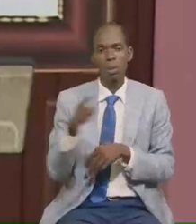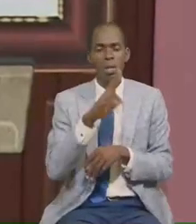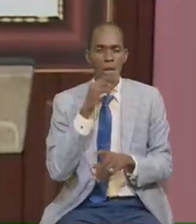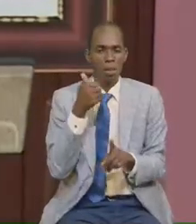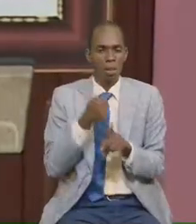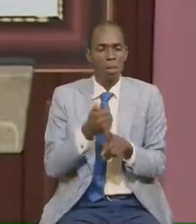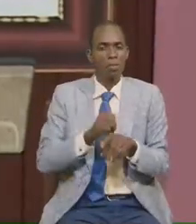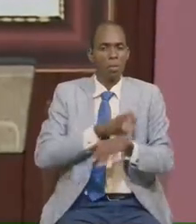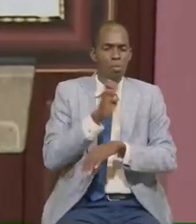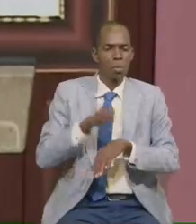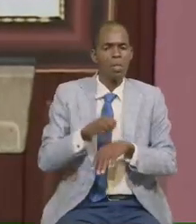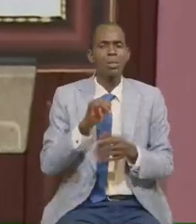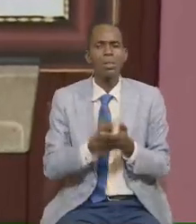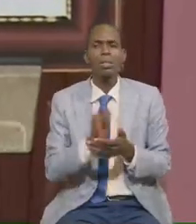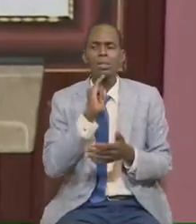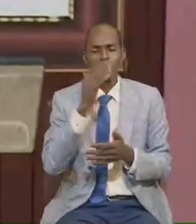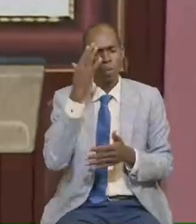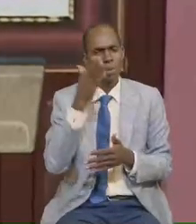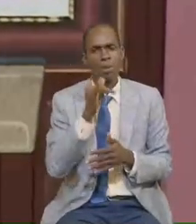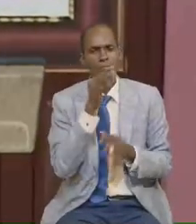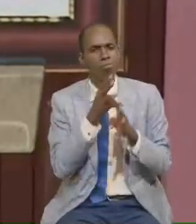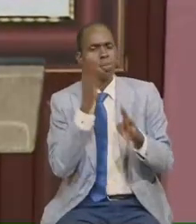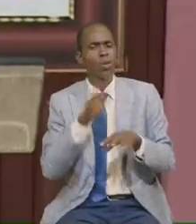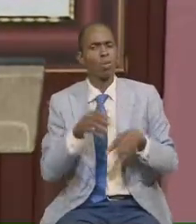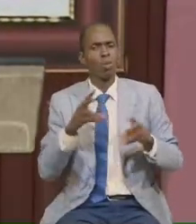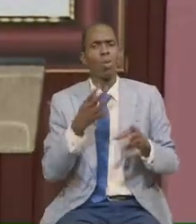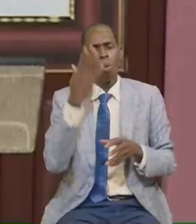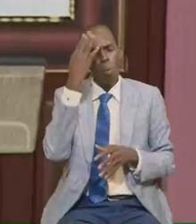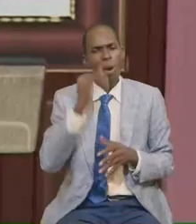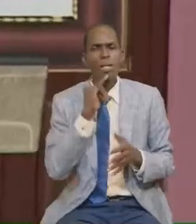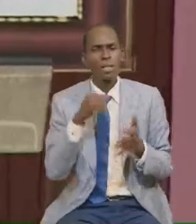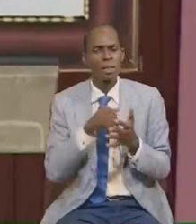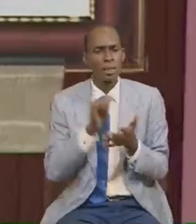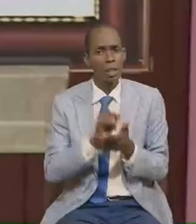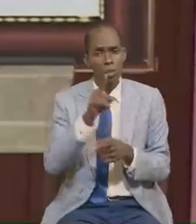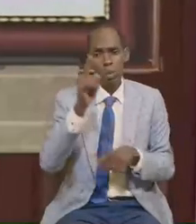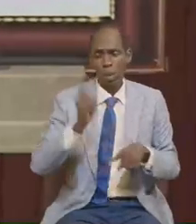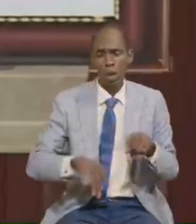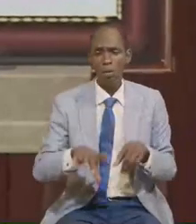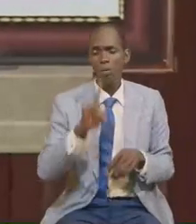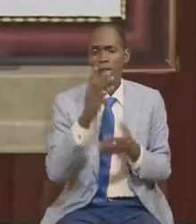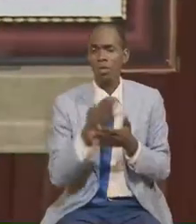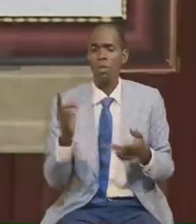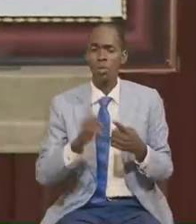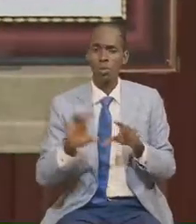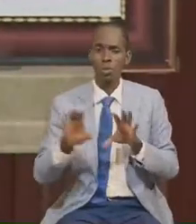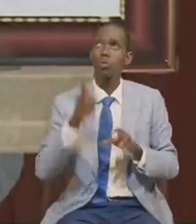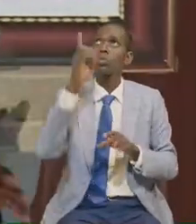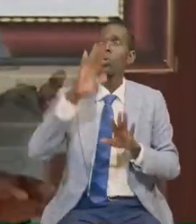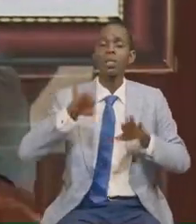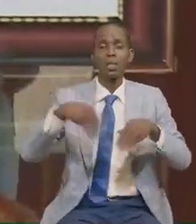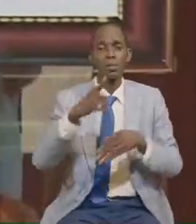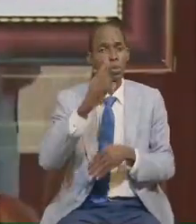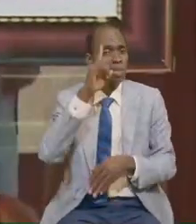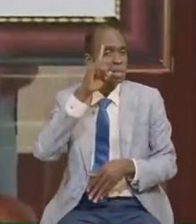rue comment se fait-il que c'est toi qui ne peut pas trouver quelque chose à faire Dieu t'a donné l'intelligence dans ces gens-là et